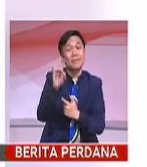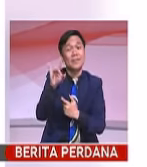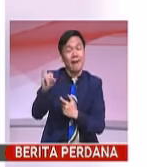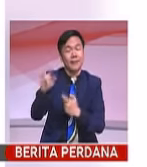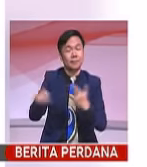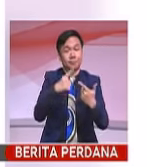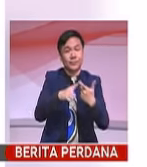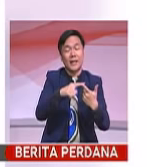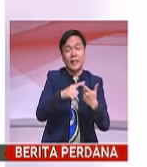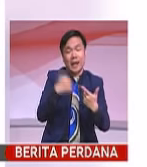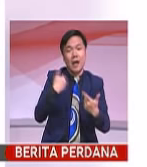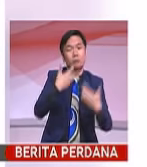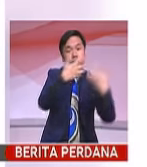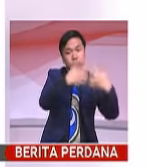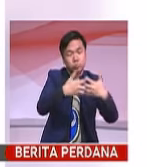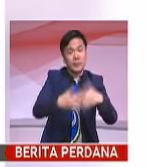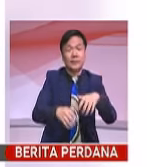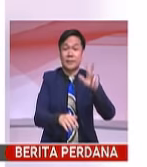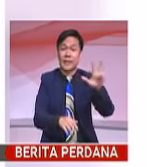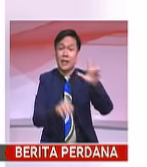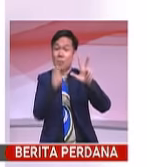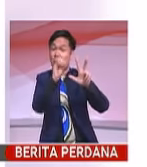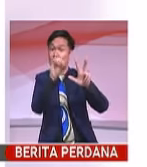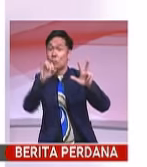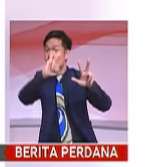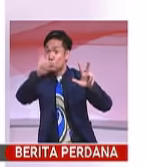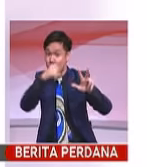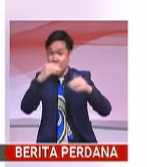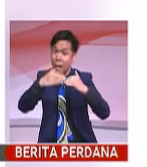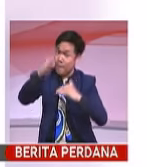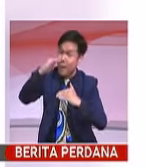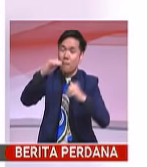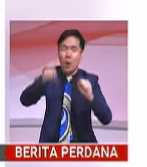dengan pelaburan modal lebih RM300 juta.